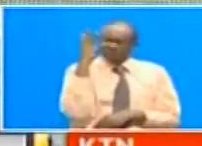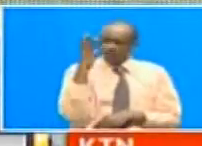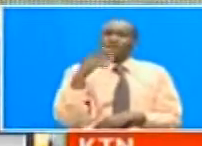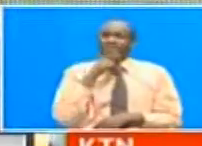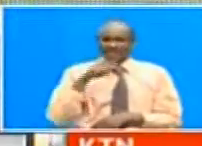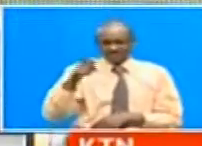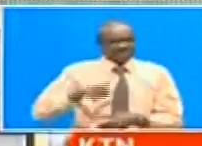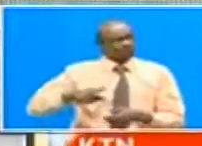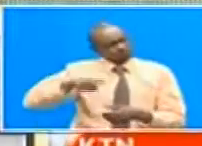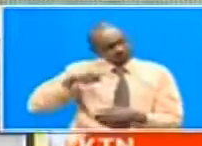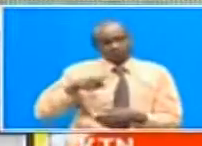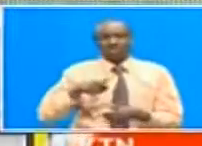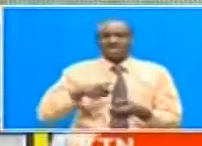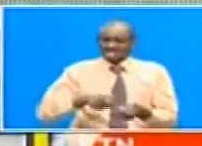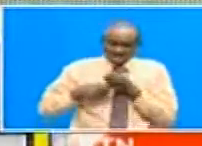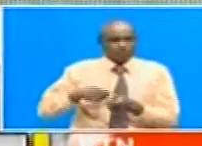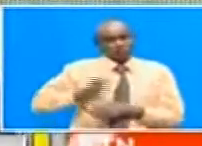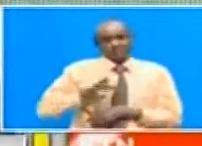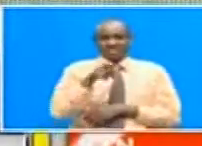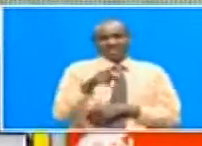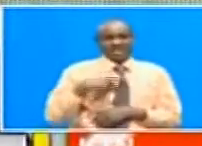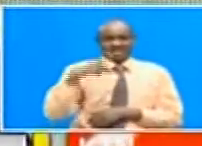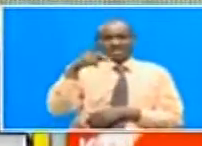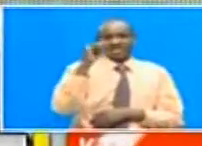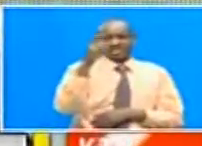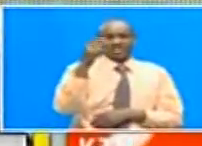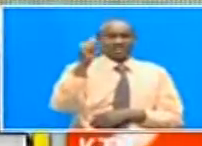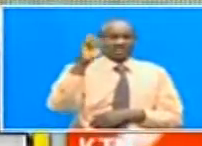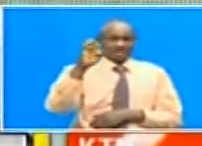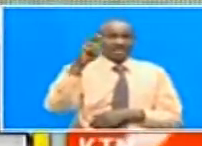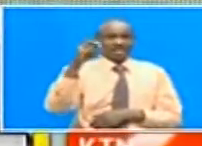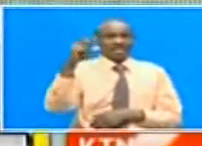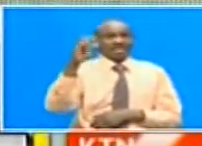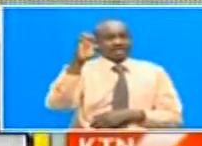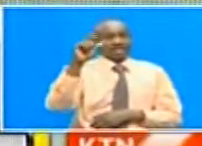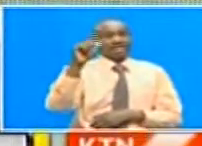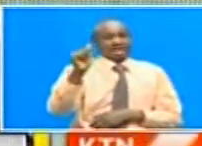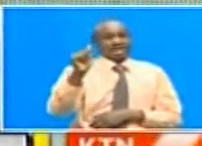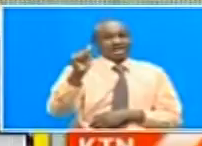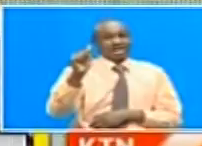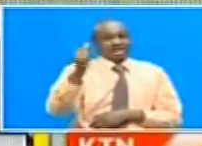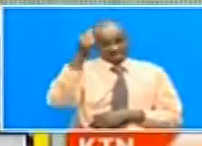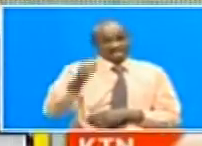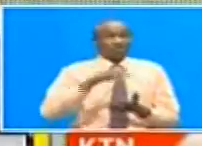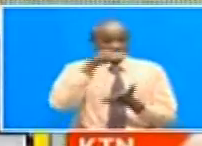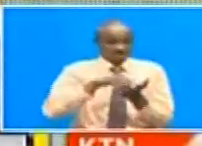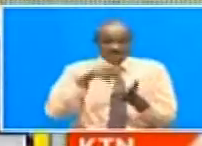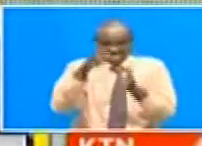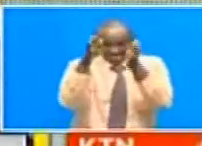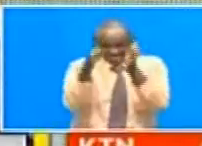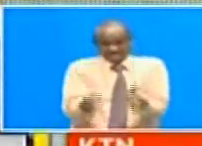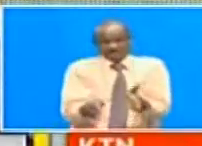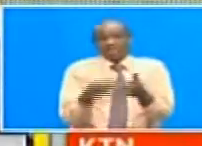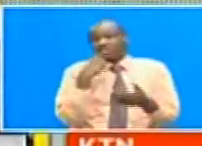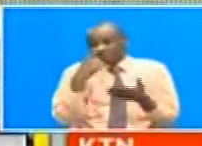katika mtaa wa Chang'aombe katika eneo la Kitengela, kaunti ya Kajiado ya Kati. Kulingana na wenyeji, mwathiriwa